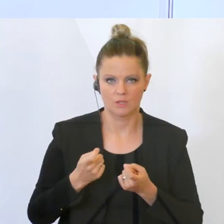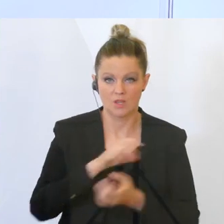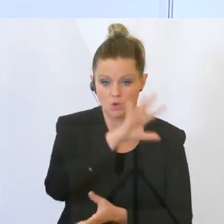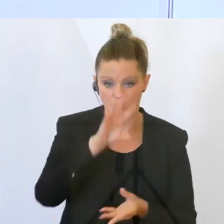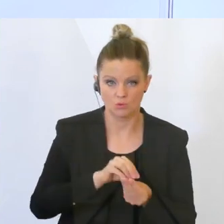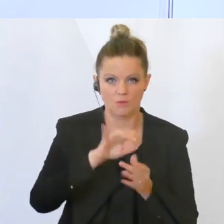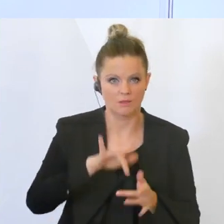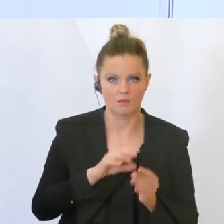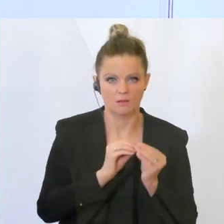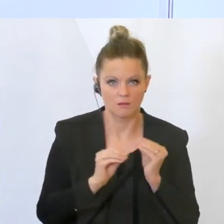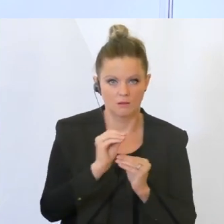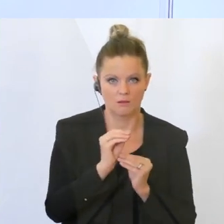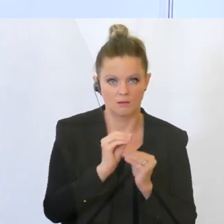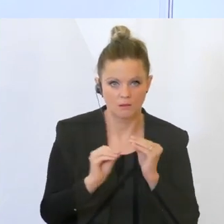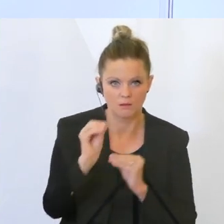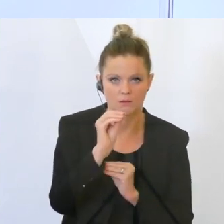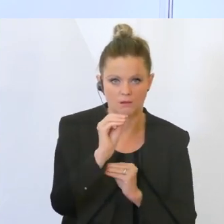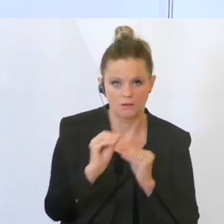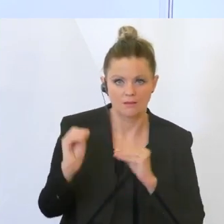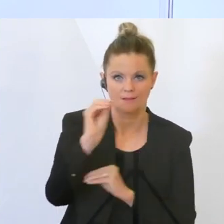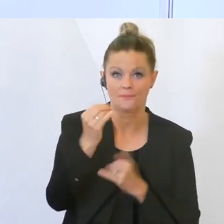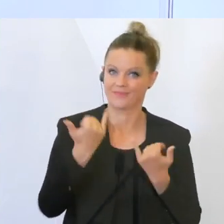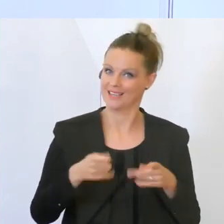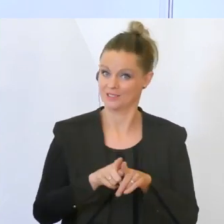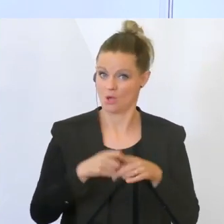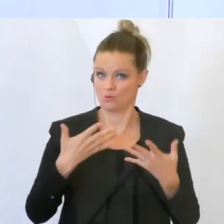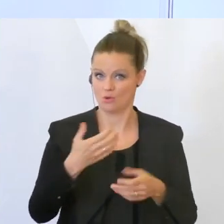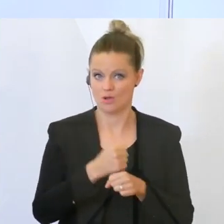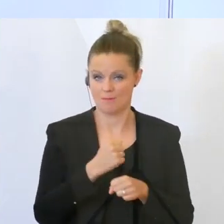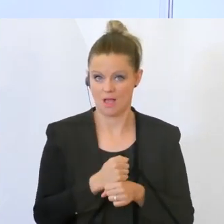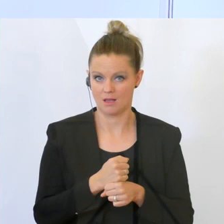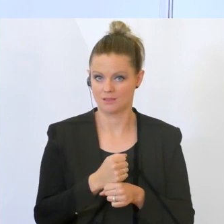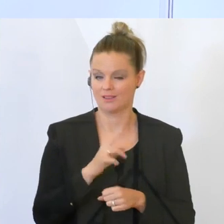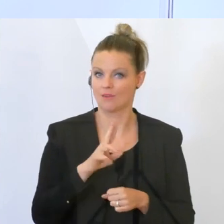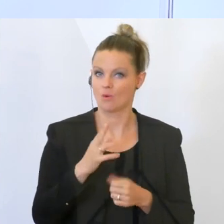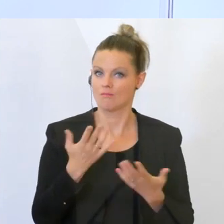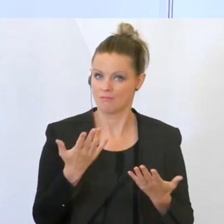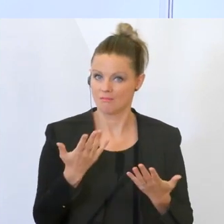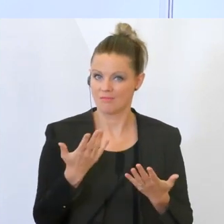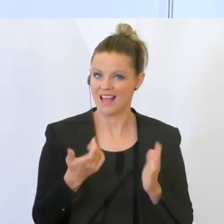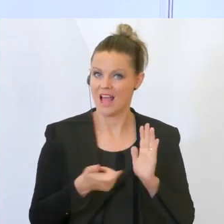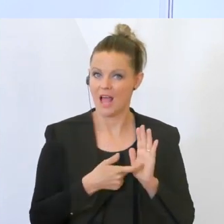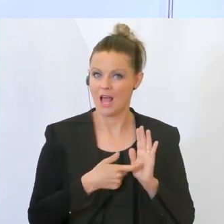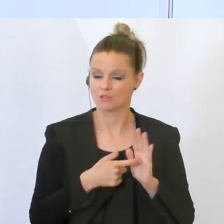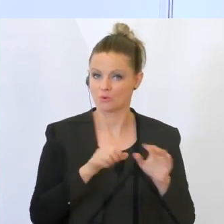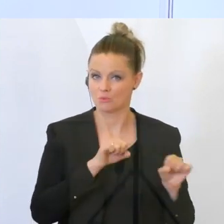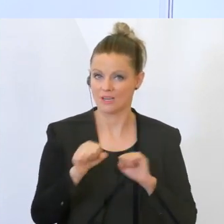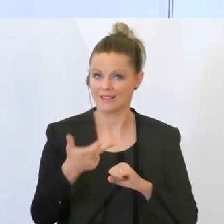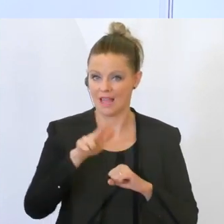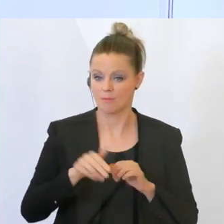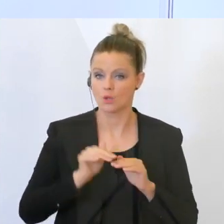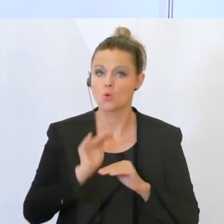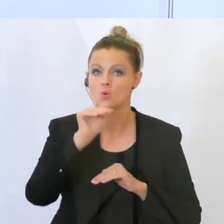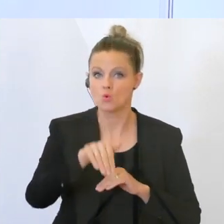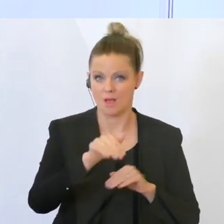Verfügung steht, sukzessive erhöht. Das haben wir auch dieses Mal getan, weil ja auch die Beanspruchungsmöglichkeit über diese 3 Monate